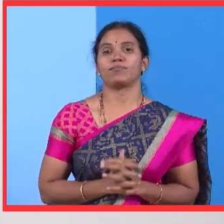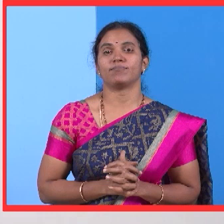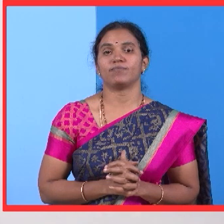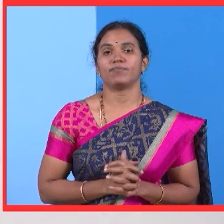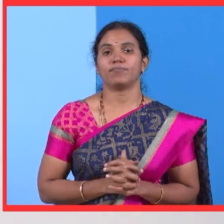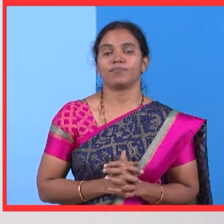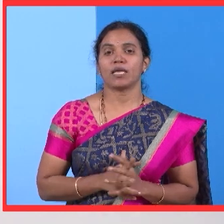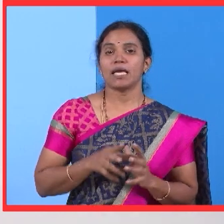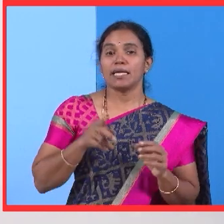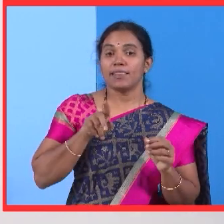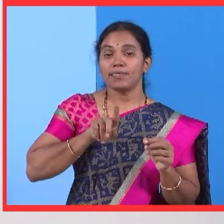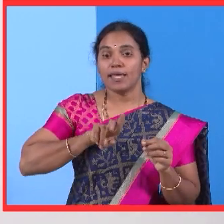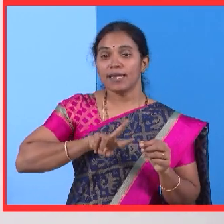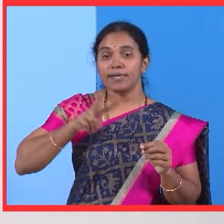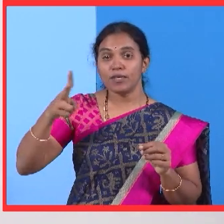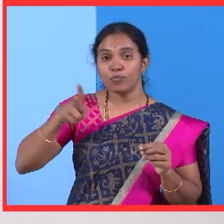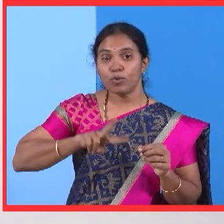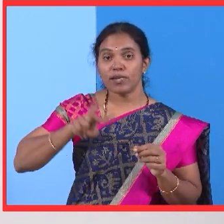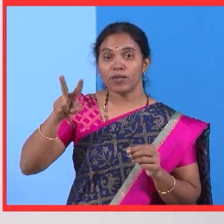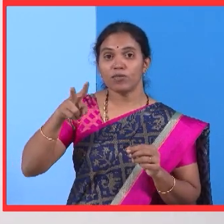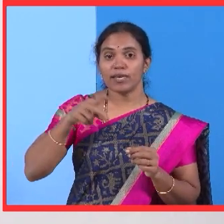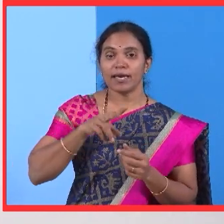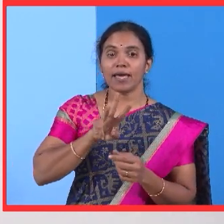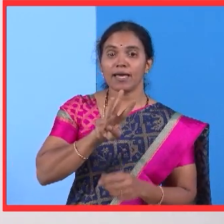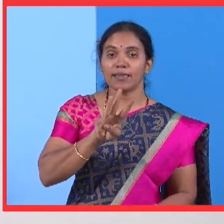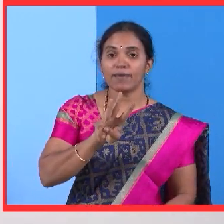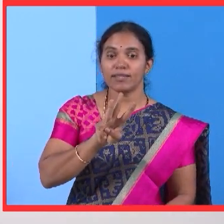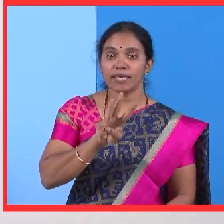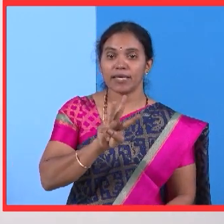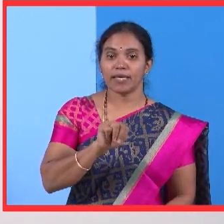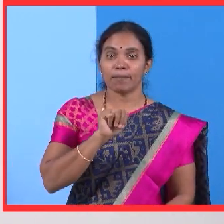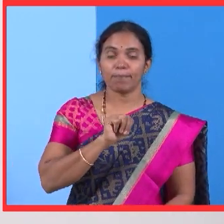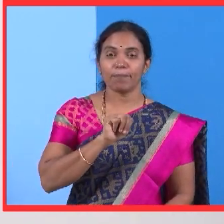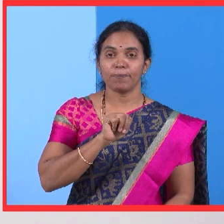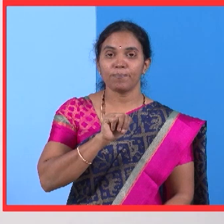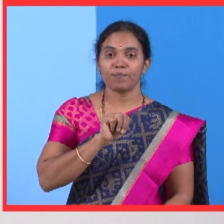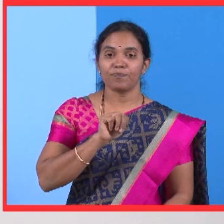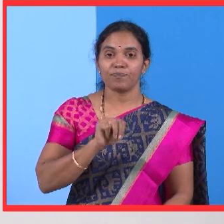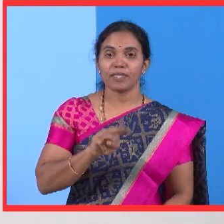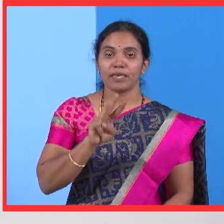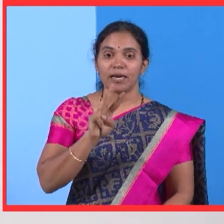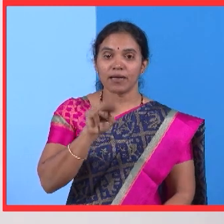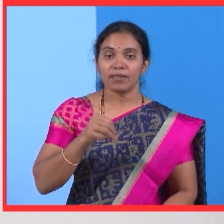கர்ணத்தின் மையப்புள்ளியில் வெட்டி கொள்ளும் என்பது ஒரு தேற்றத்தின் முடிவு. ஒரு செங்கோண முக்கோணத்தில்